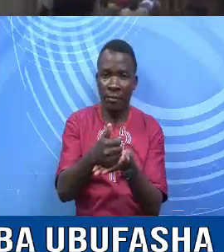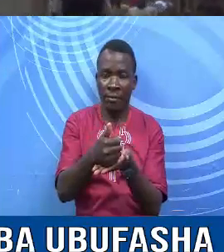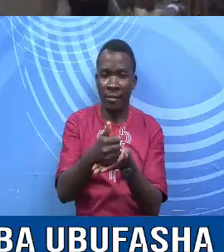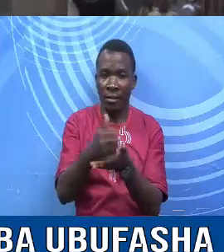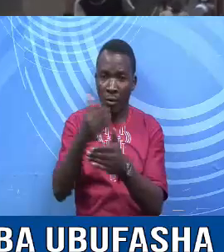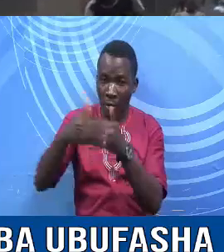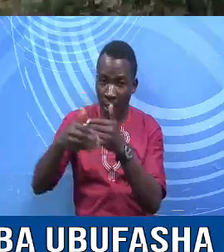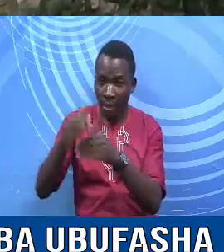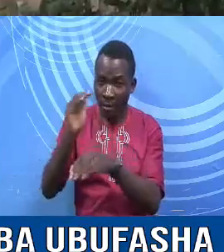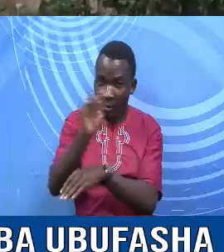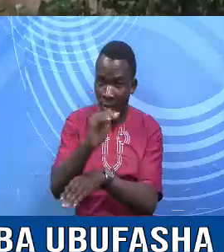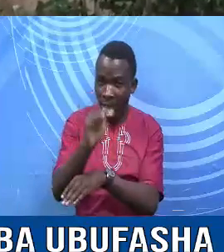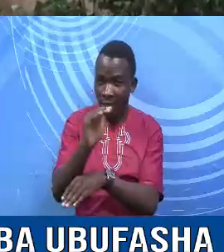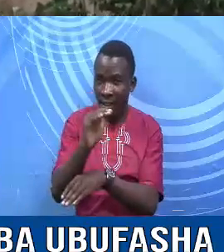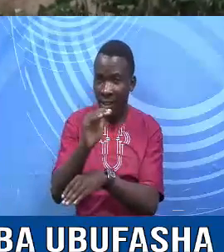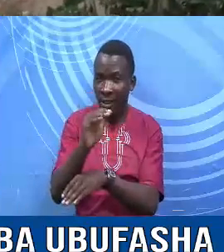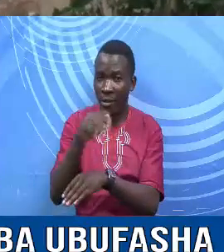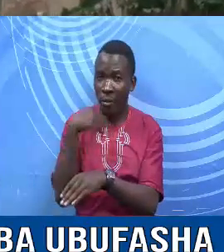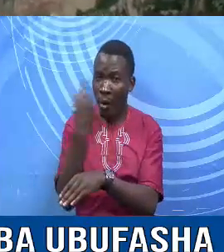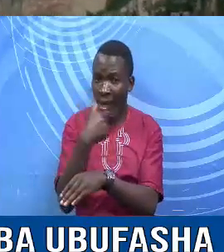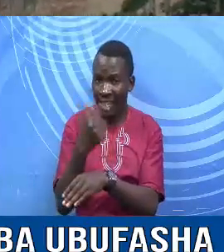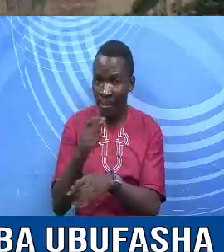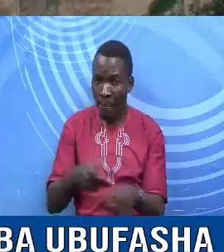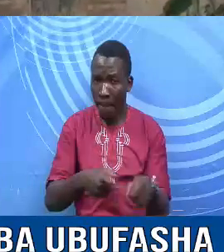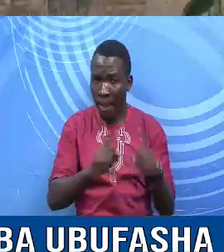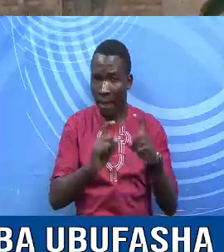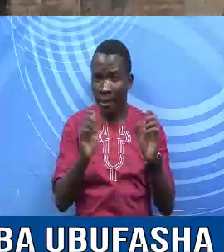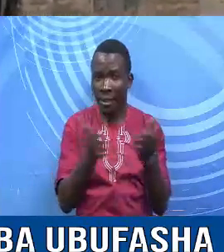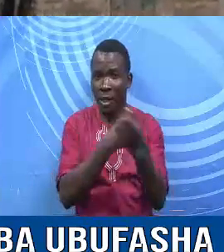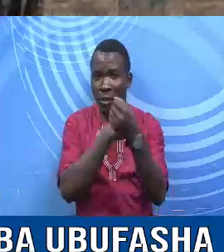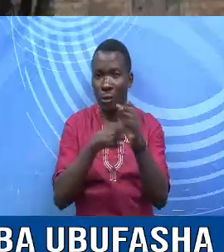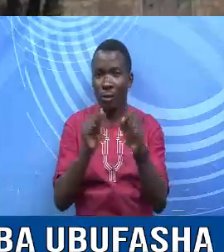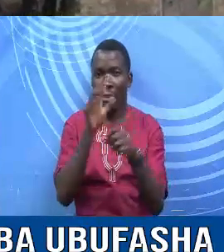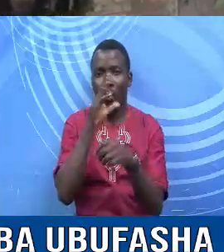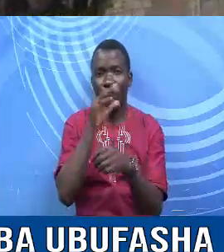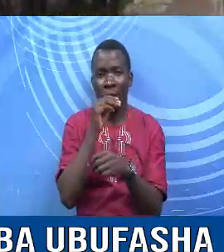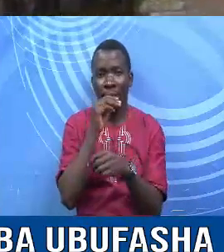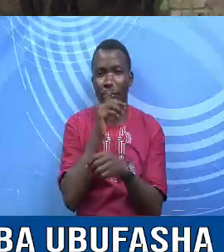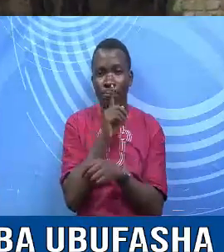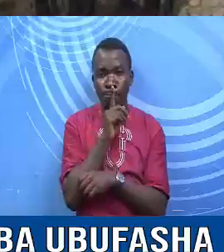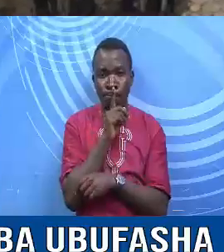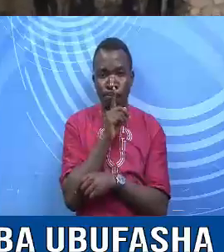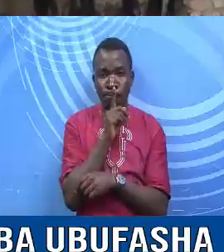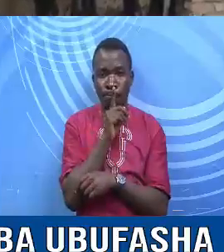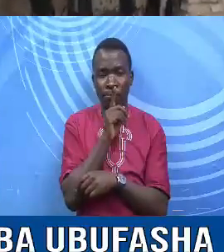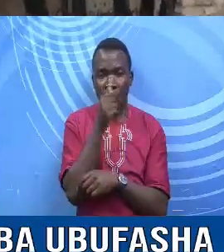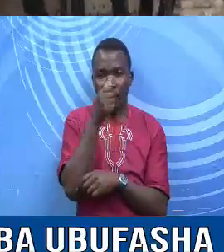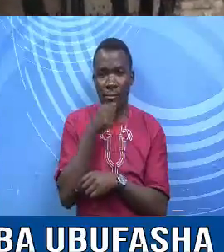unamwegereye ukamubaza ngo nakubwira uwamuteye inda ntabwo apfa kumuvuga